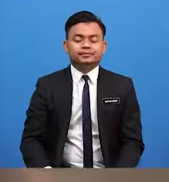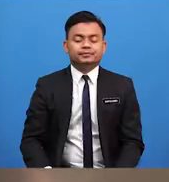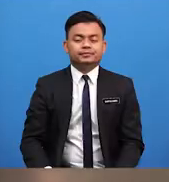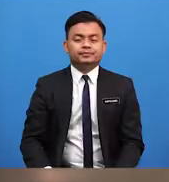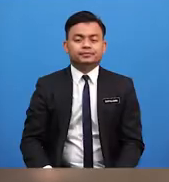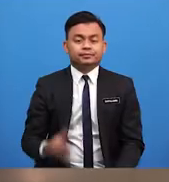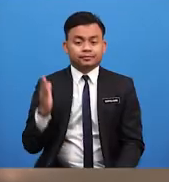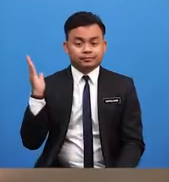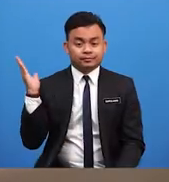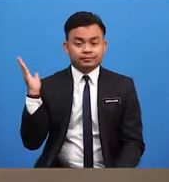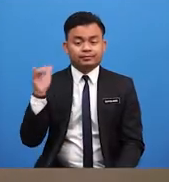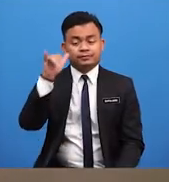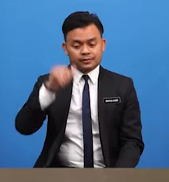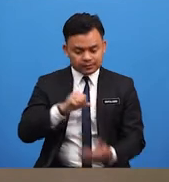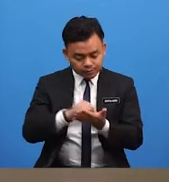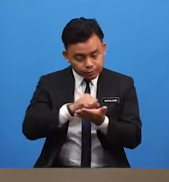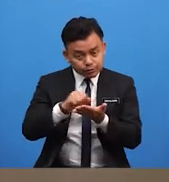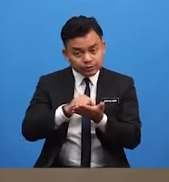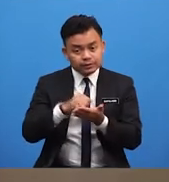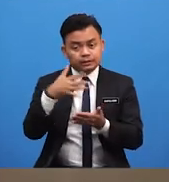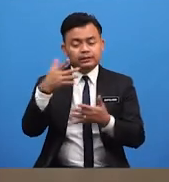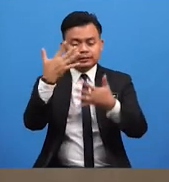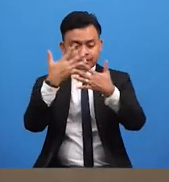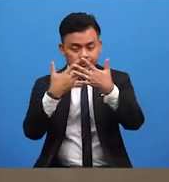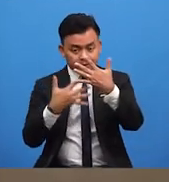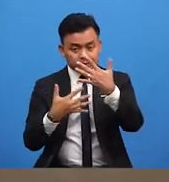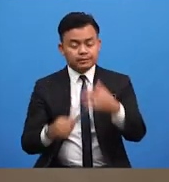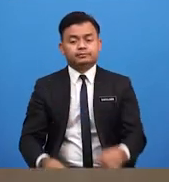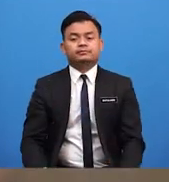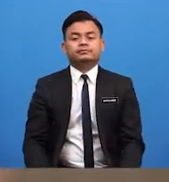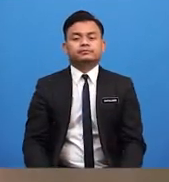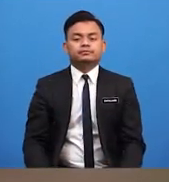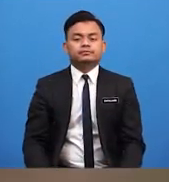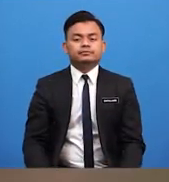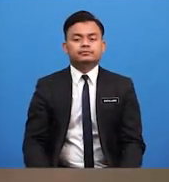Beras yang telah dicuci dan ditapis,